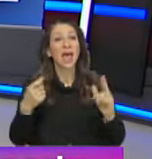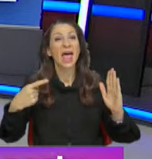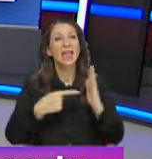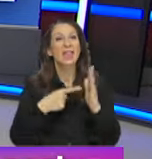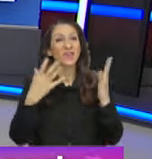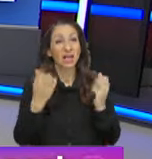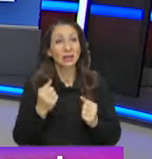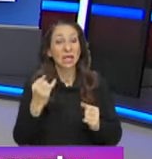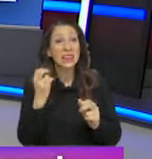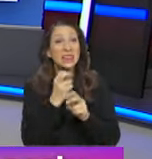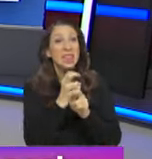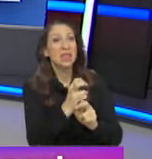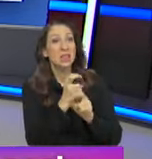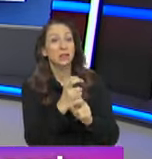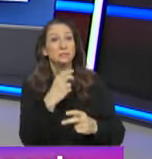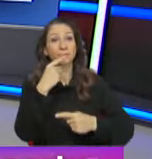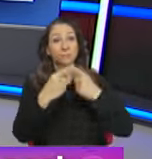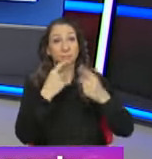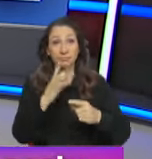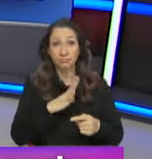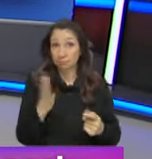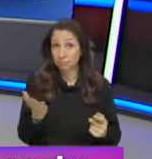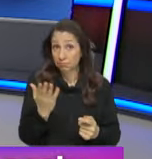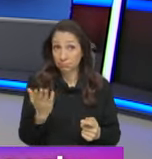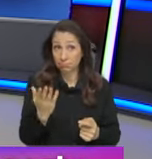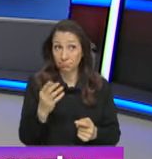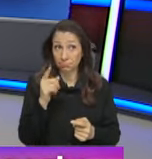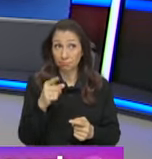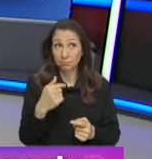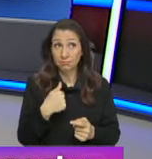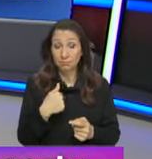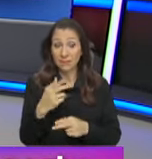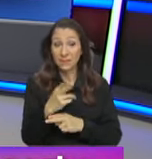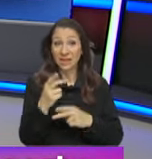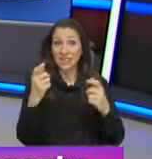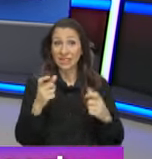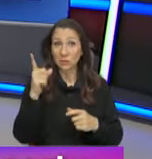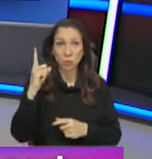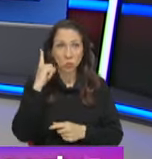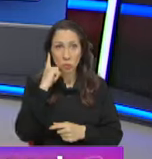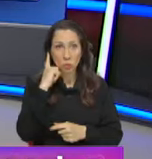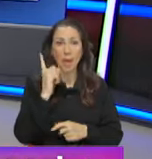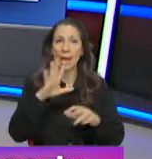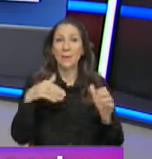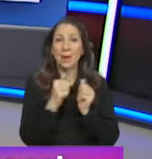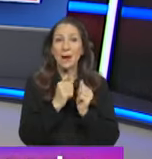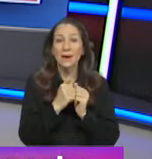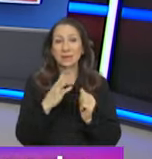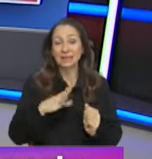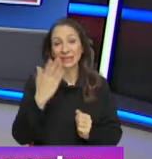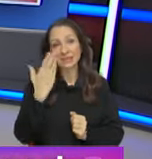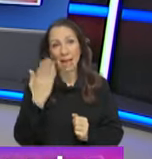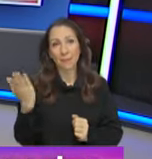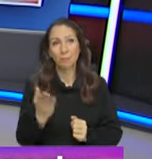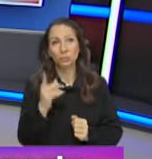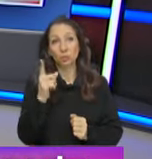alan tehdide Varan çıkışlar var mesela bunu Biz Balıkesir'de duyduk hep birlikte ister